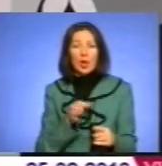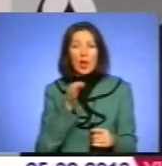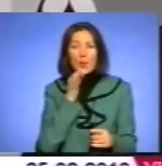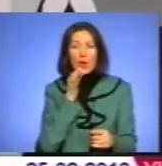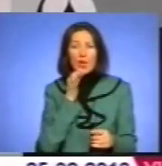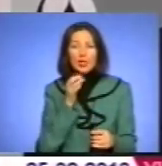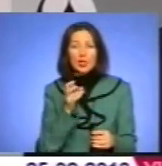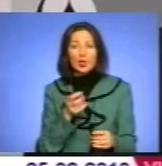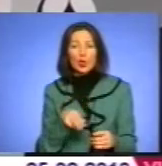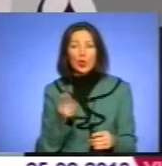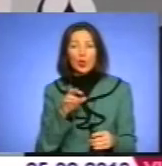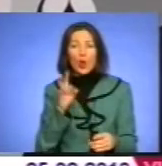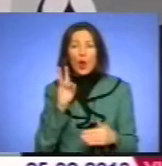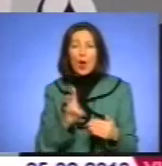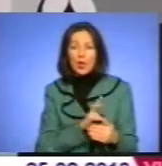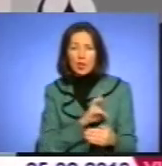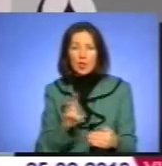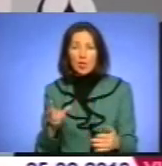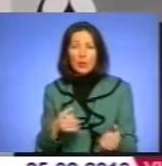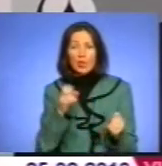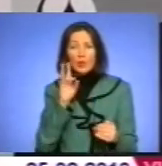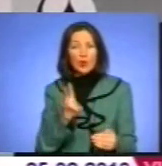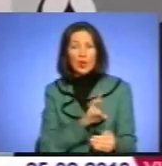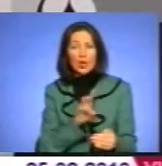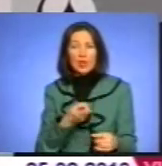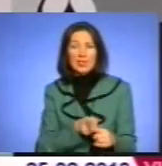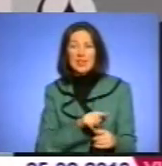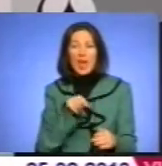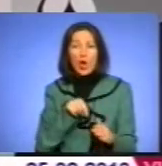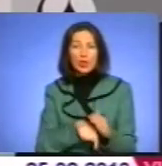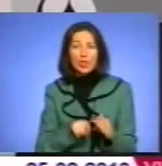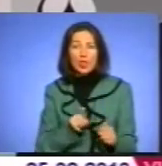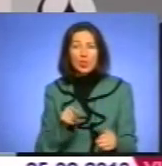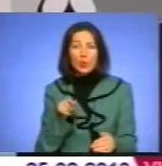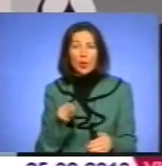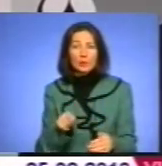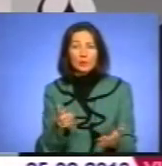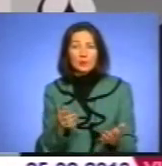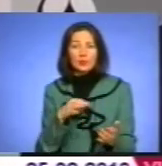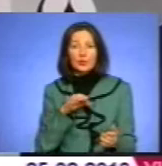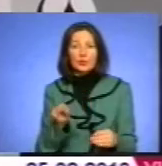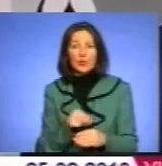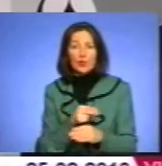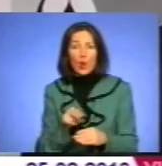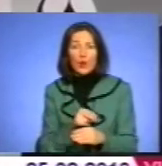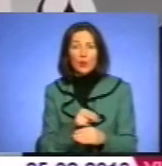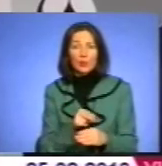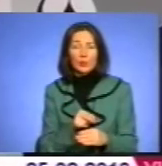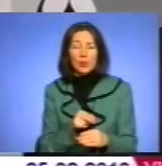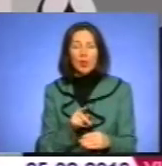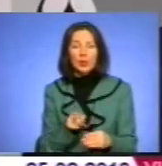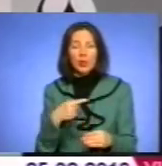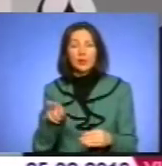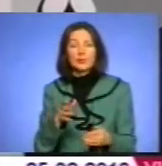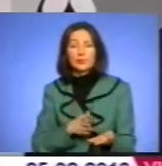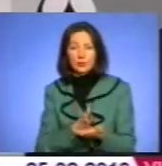до релігії, підтримку релігії. Це не означає, що ми їх десь виховуємо на ті чи інші